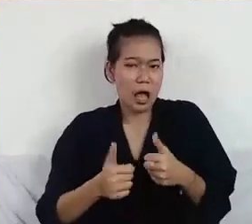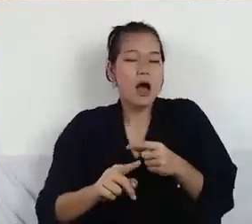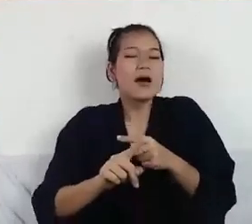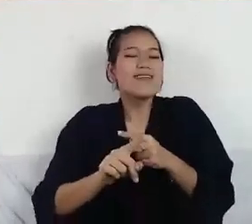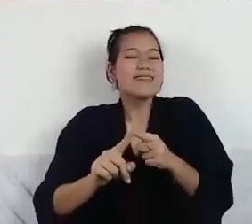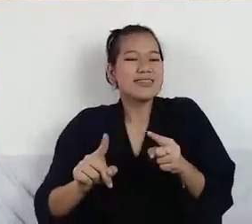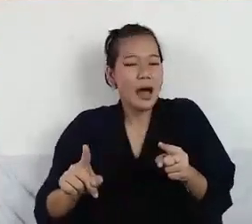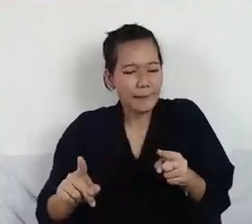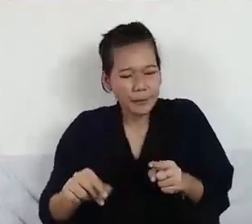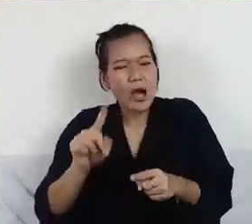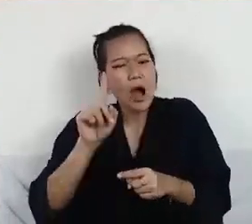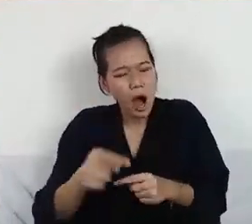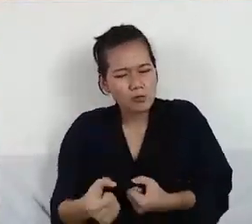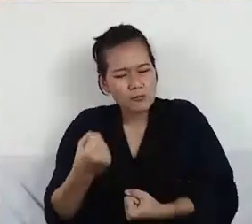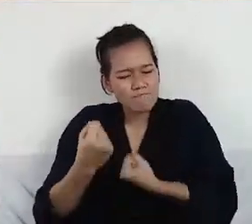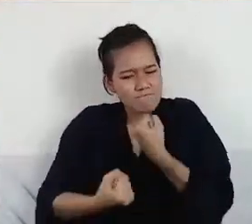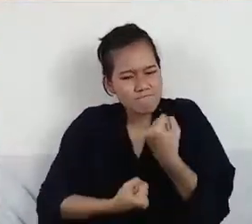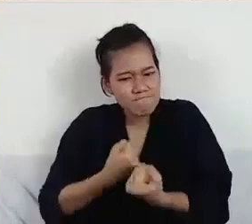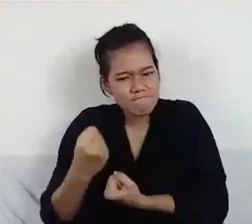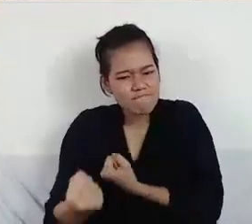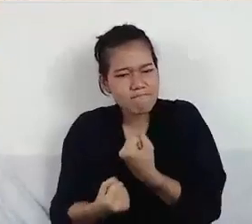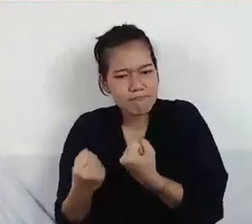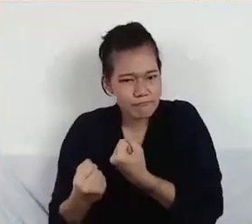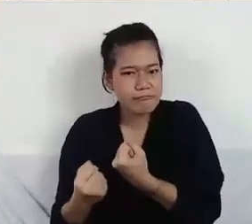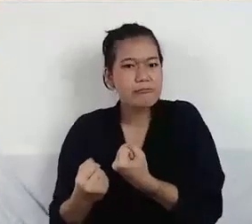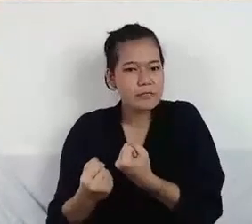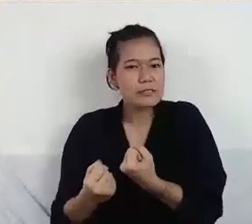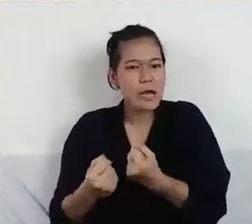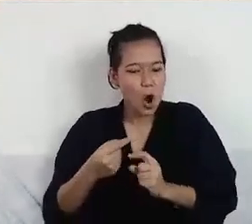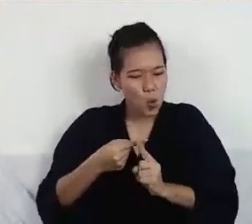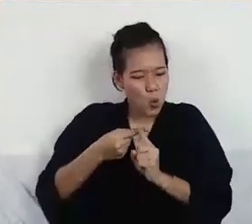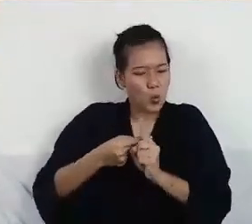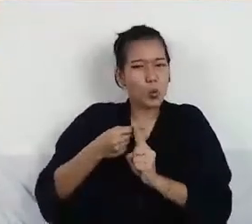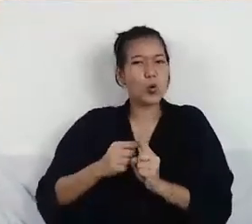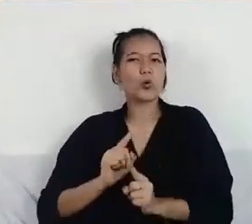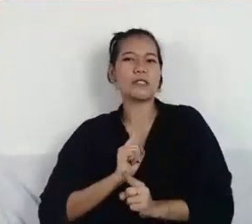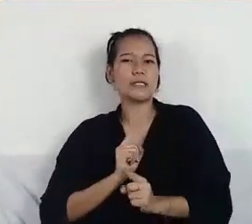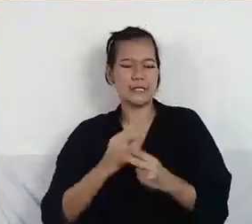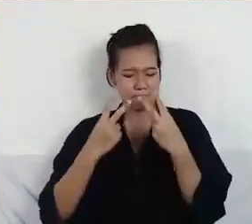self assessment supaya kamu bisa mengukur dirimu